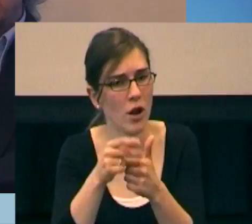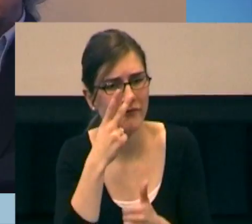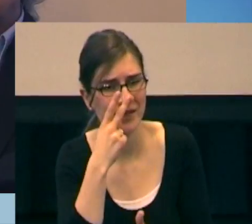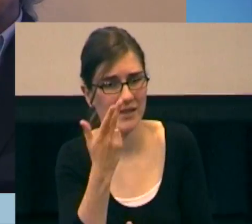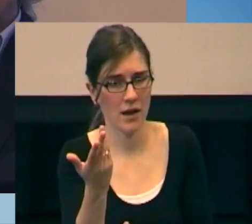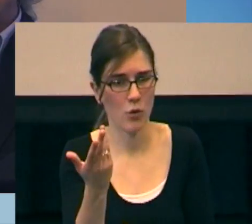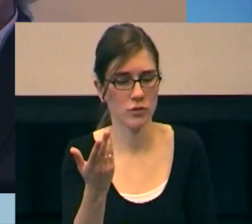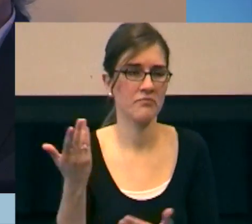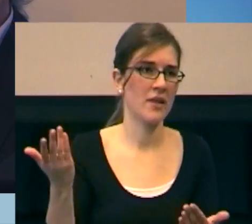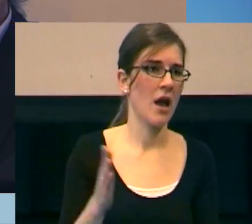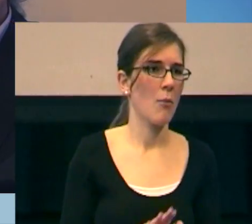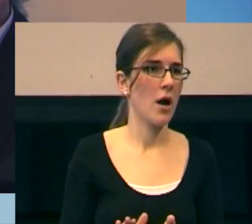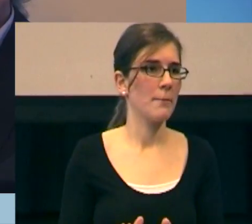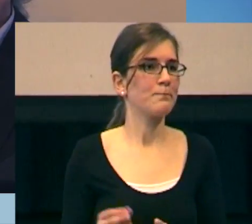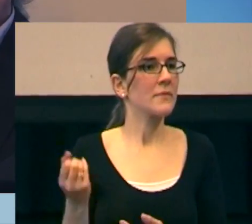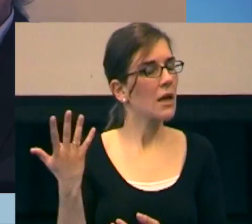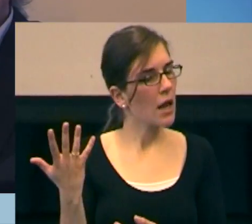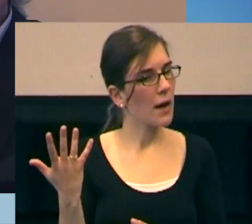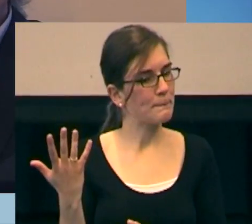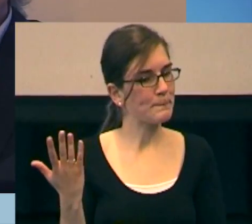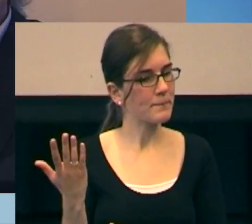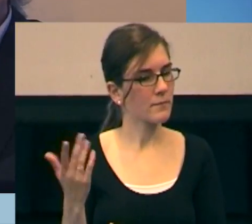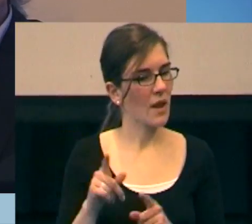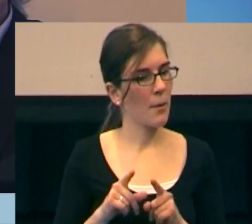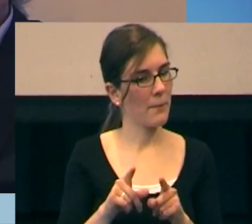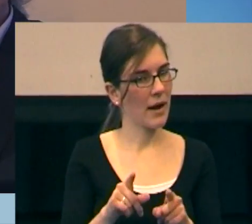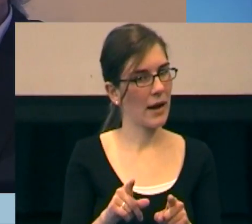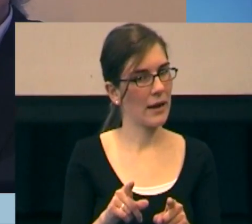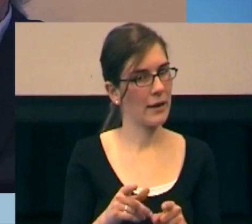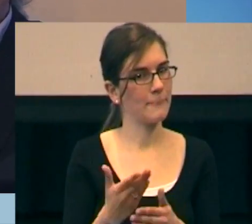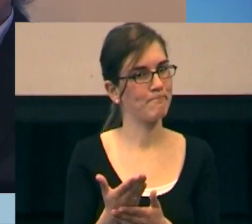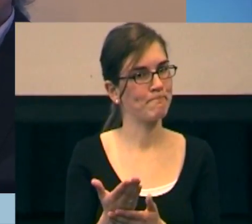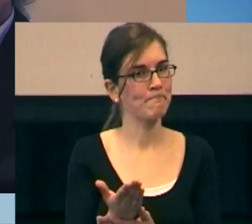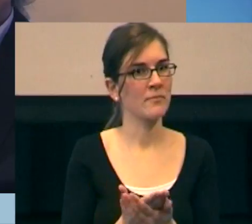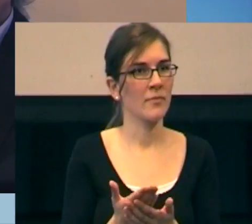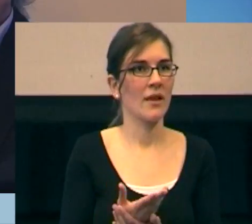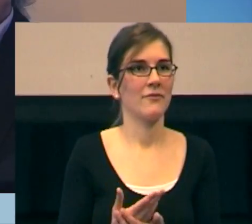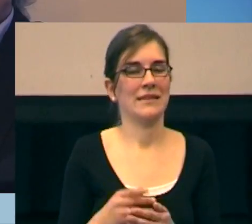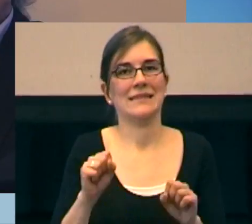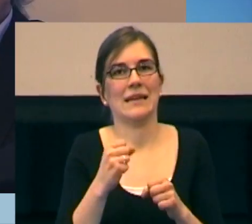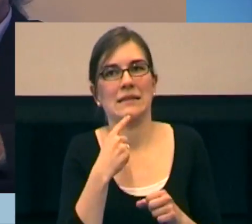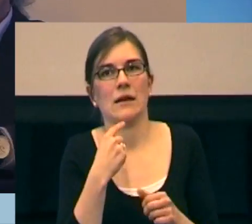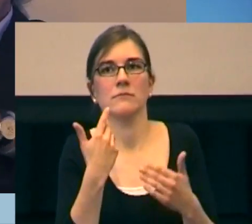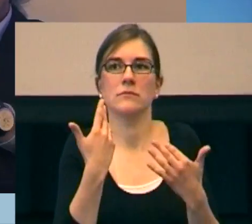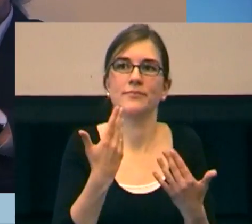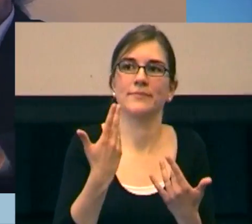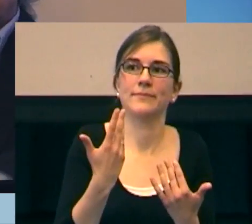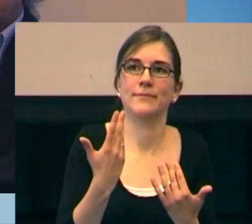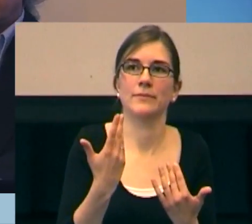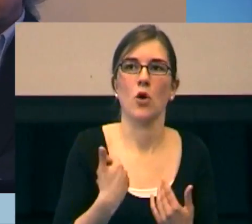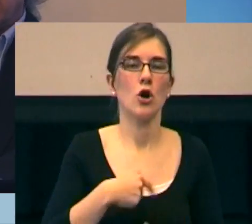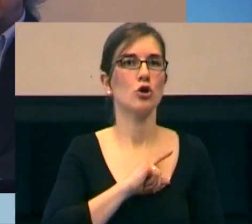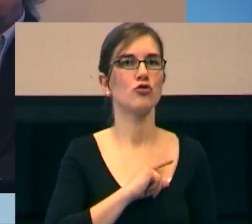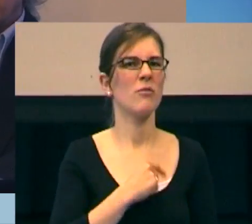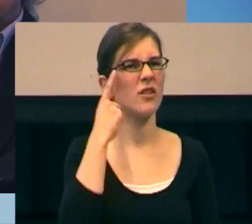Patienten vorher sagen aber man darf dem Patienten gleichzeitig auch nicht es verwehren und zu sagen ich halte nichts davon Patient also hast du auch